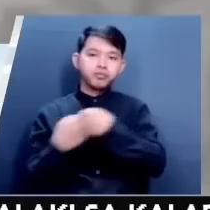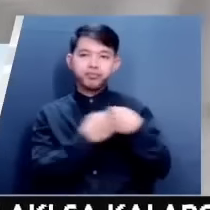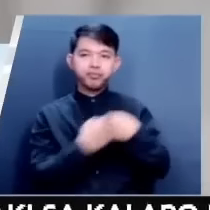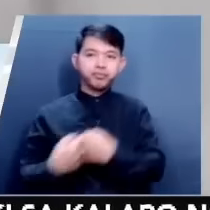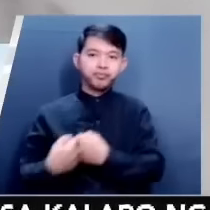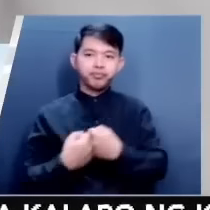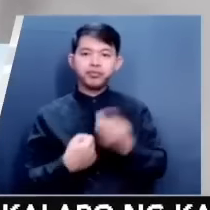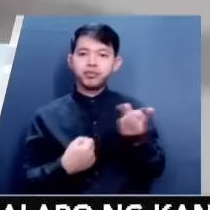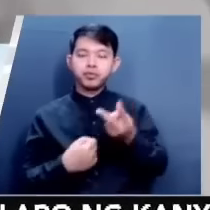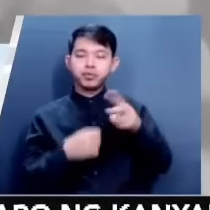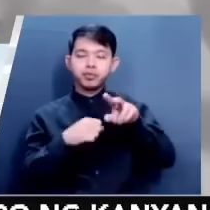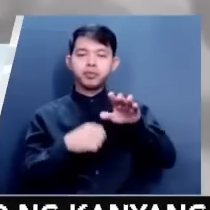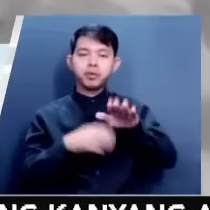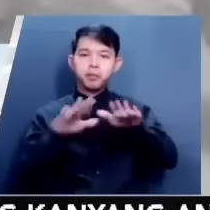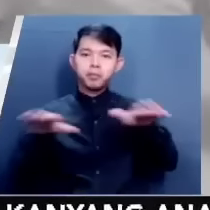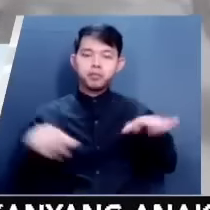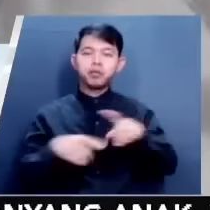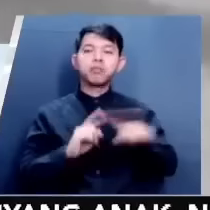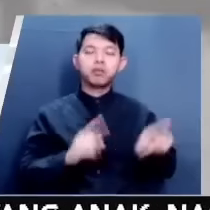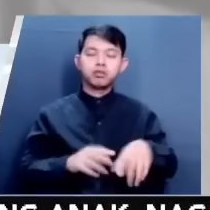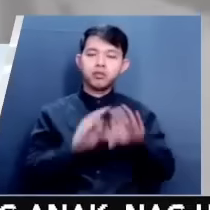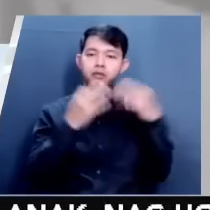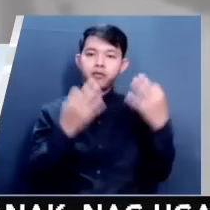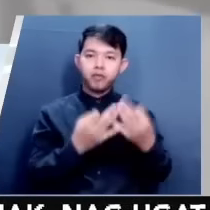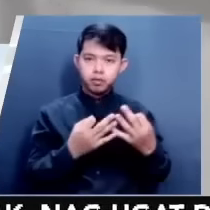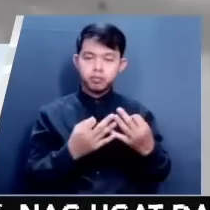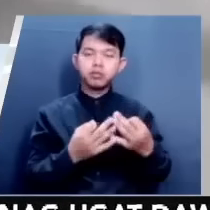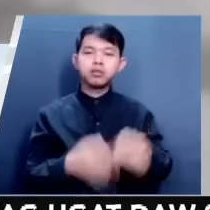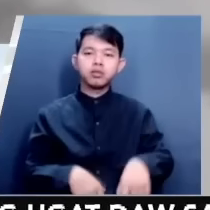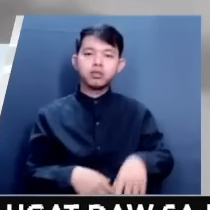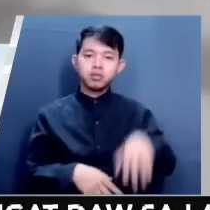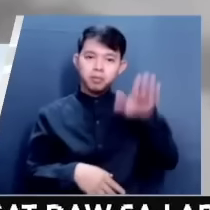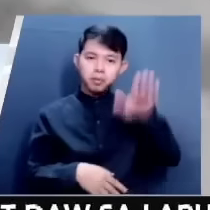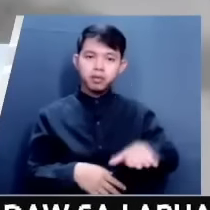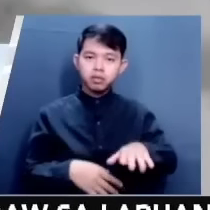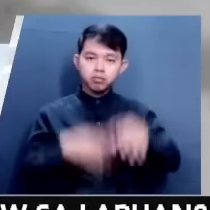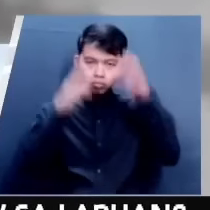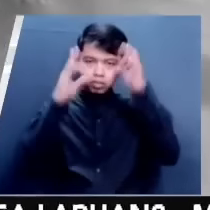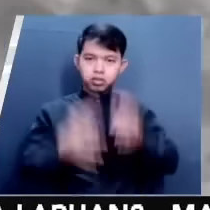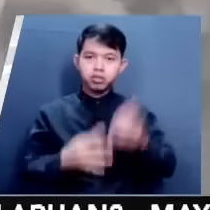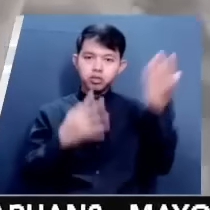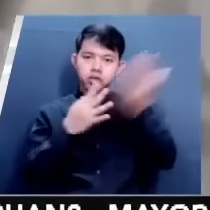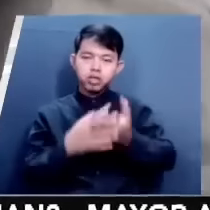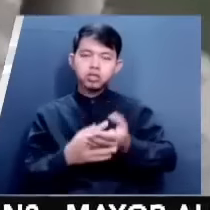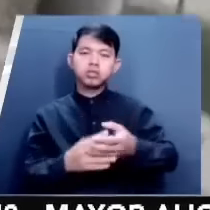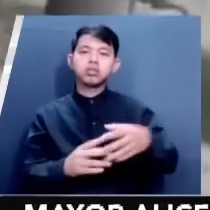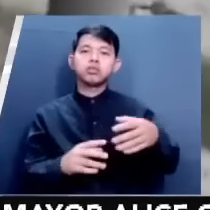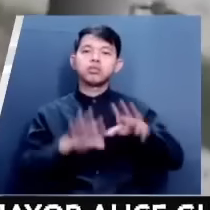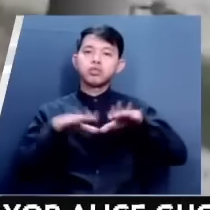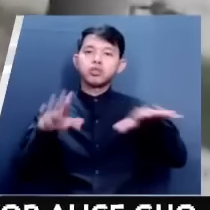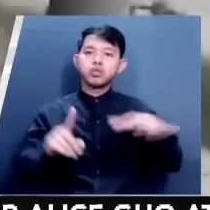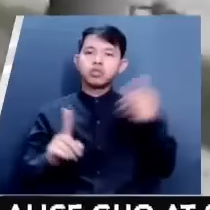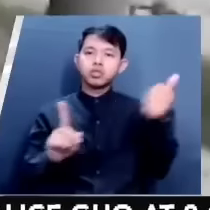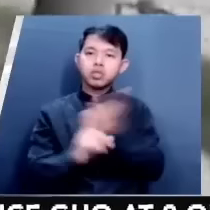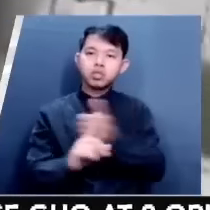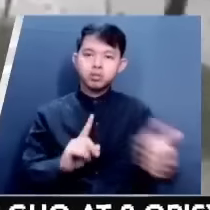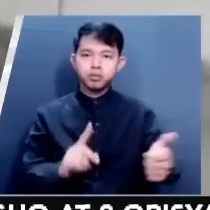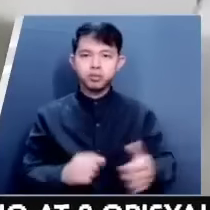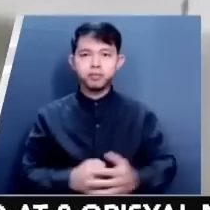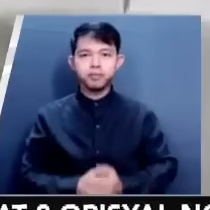ang pamilya ng biktima na kasuhan siya ng child abuse. Alan Domingo nagbabalita para sa